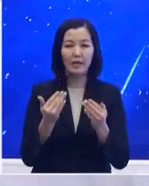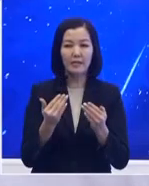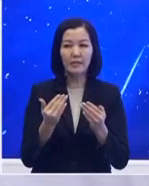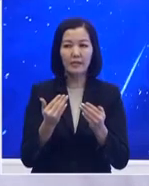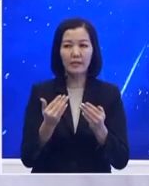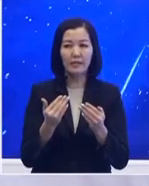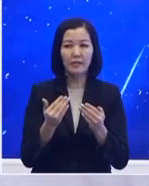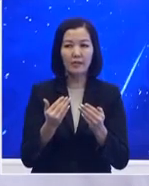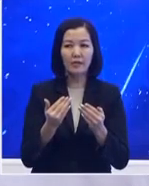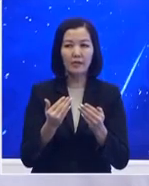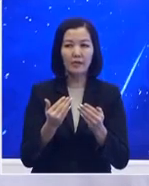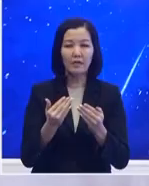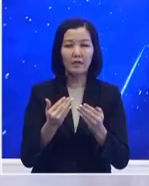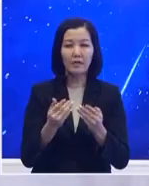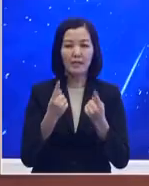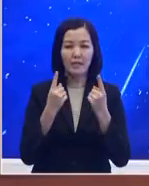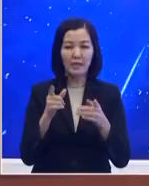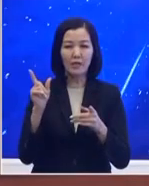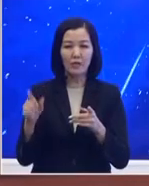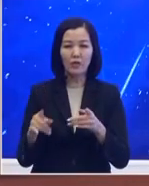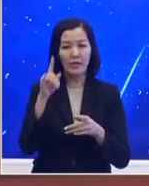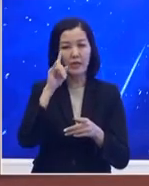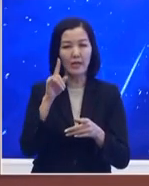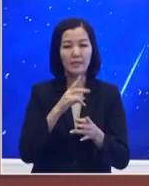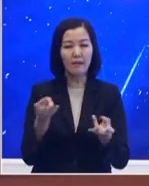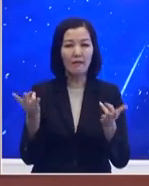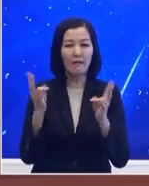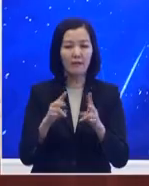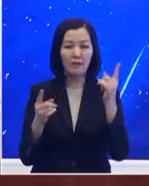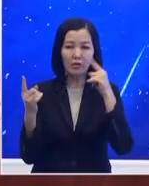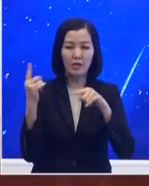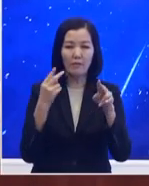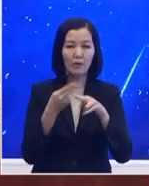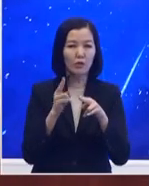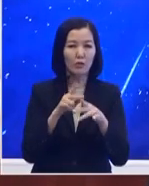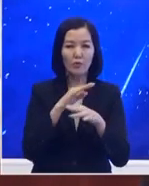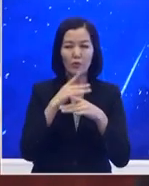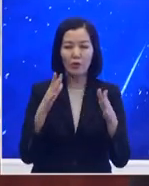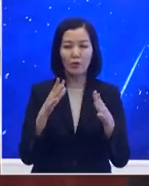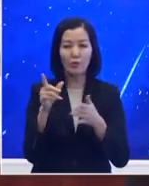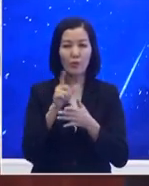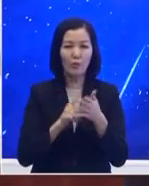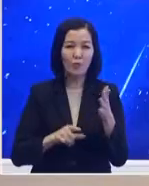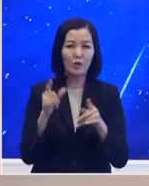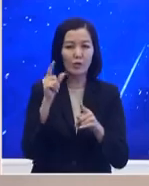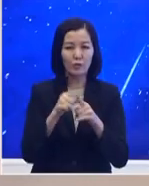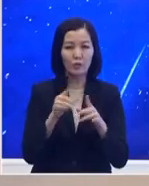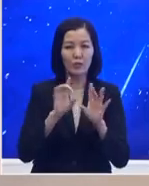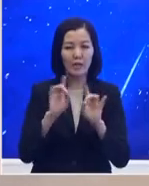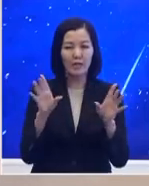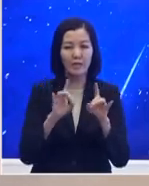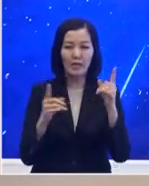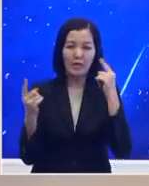арналуы да сондықтан. Таратылғаның қазақ халқына қалдырған мұрасы көп. Мәдени шарада бір талайы қамтылды. Қатысушылар мәнерлеп